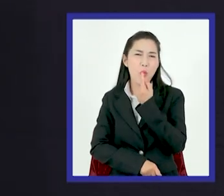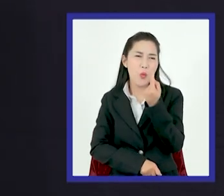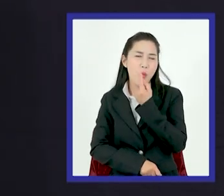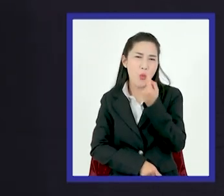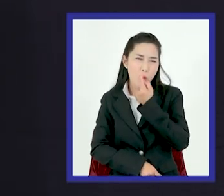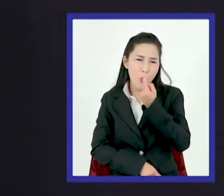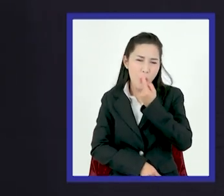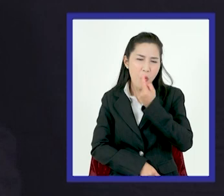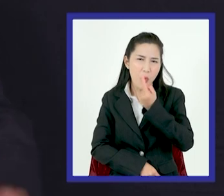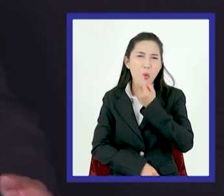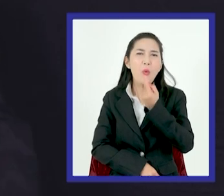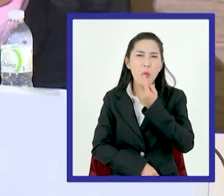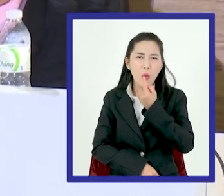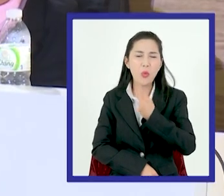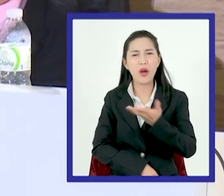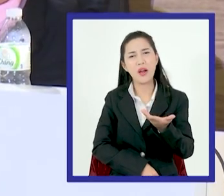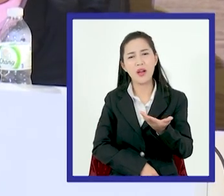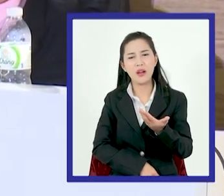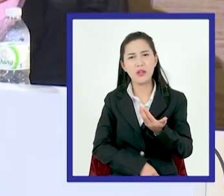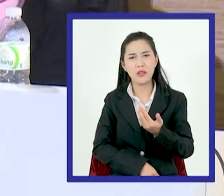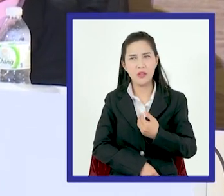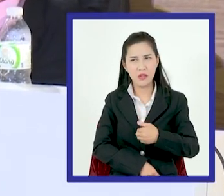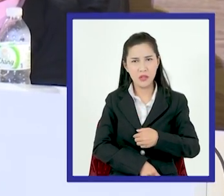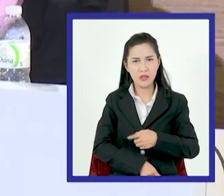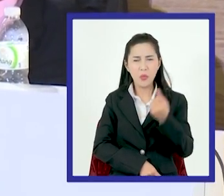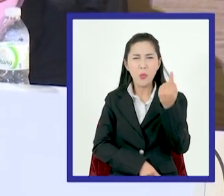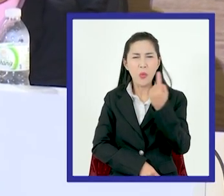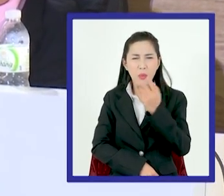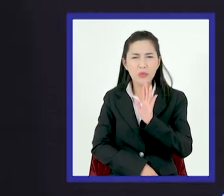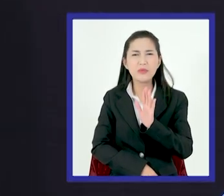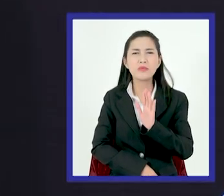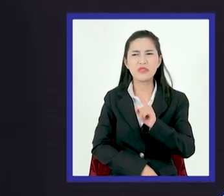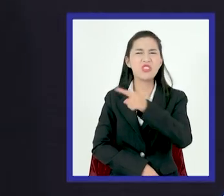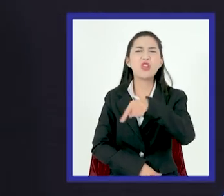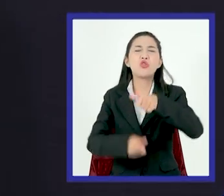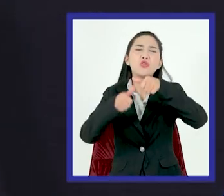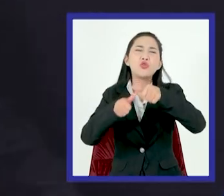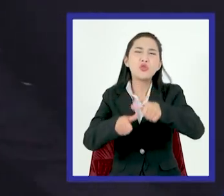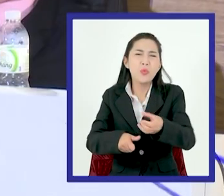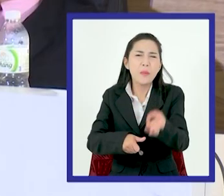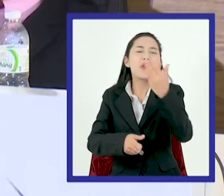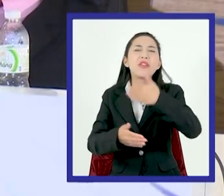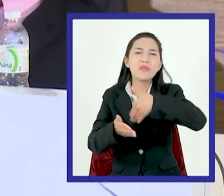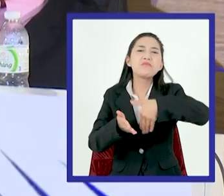าว่าพวกเราจ้องไปโค่นที่เขาอยู่ไม่ได้โค่นแต่เรารู้ว่าอยู่ไม่นานหรอกเดี๋ยวก็ไปเองครับ